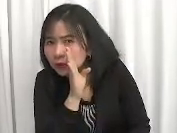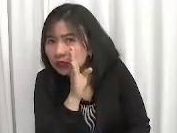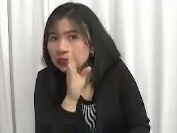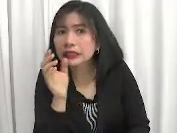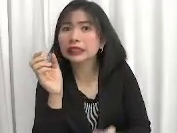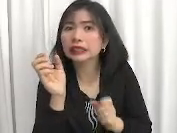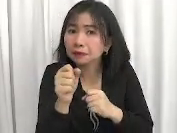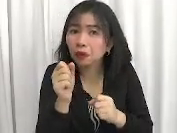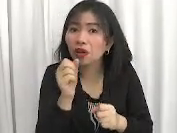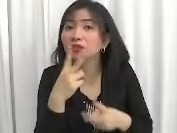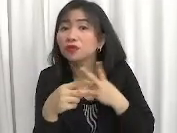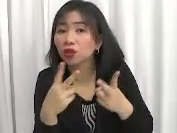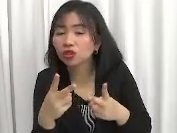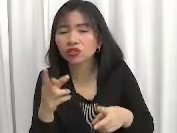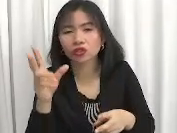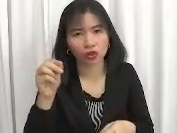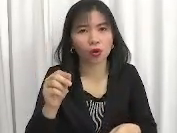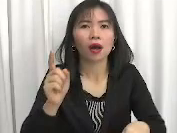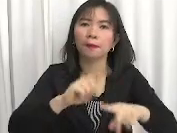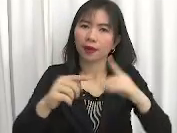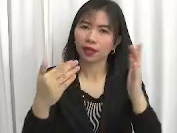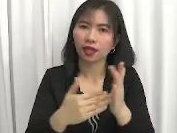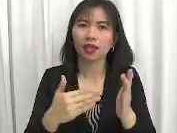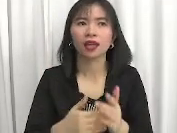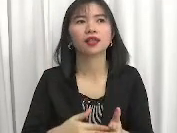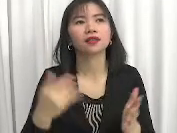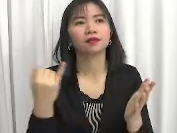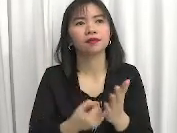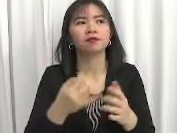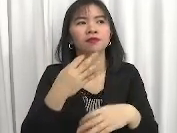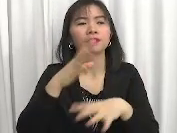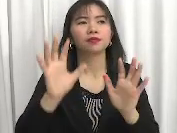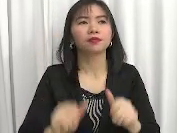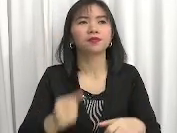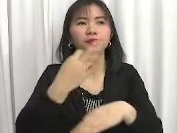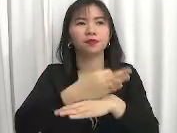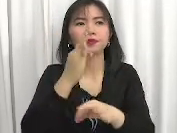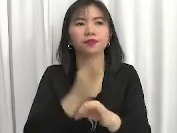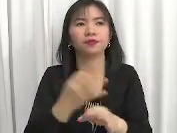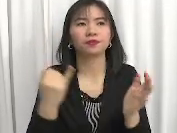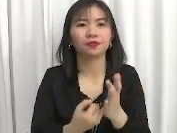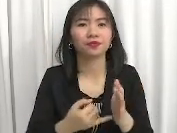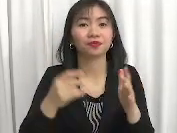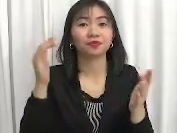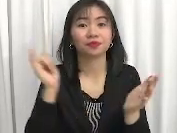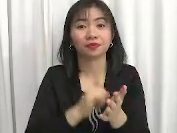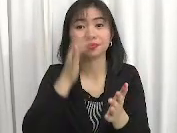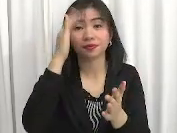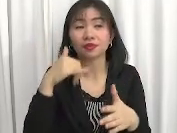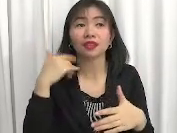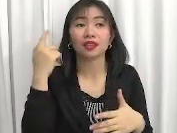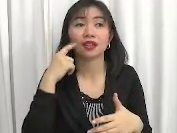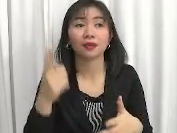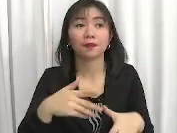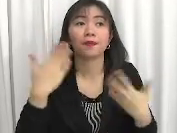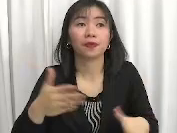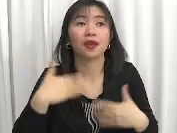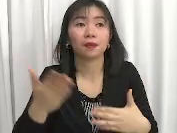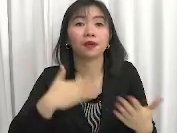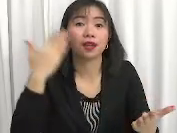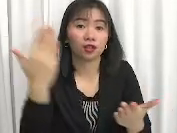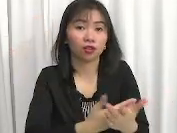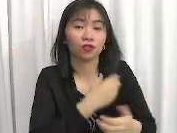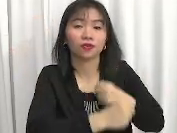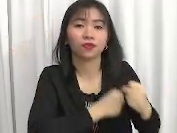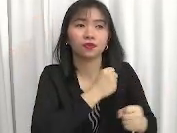ay naisasaayos. No? Kaya nga, kaya sabi nga, Happy New Year, dear. Di ba? Yeah. So, pwede naman